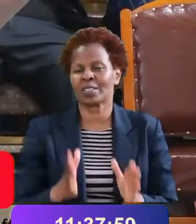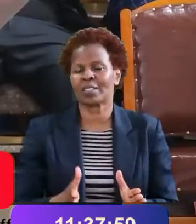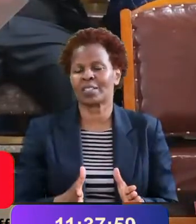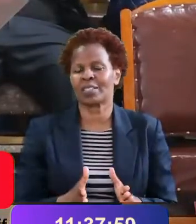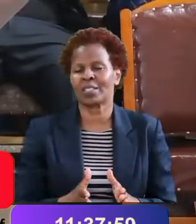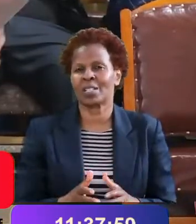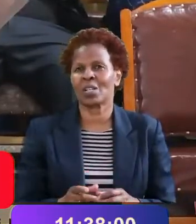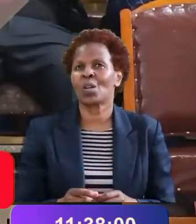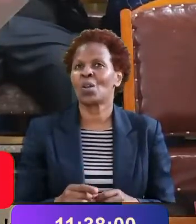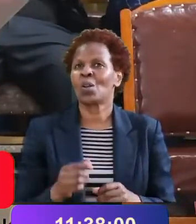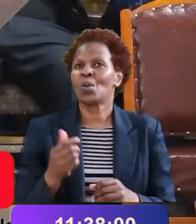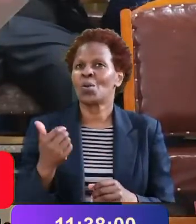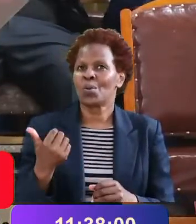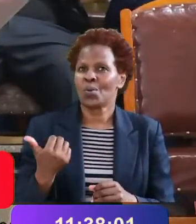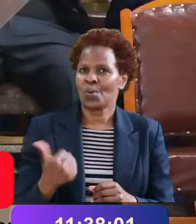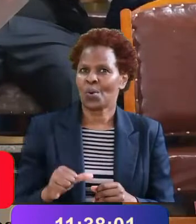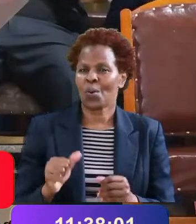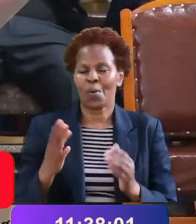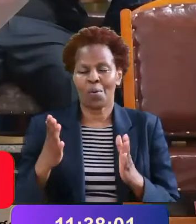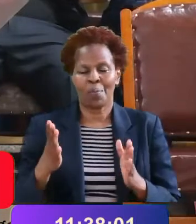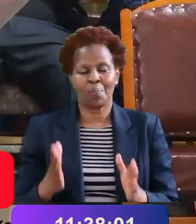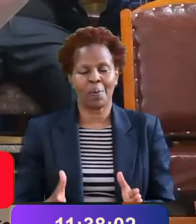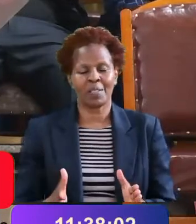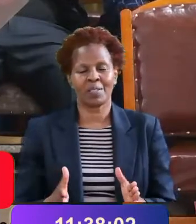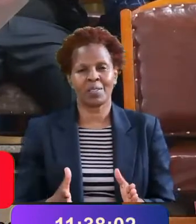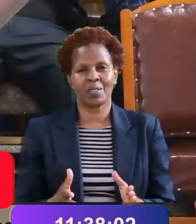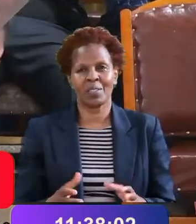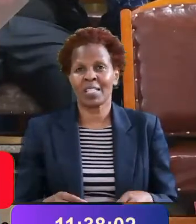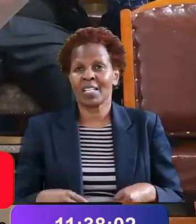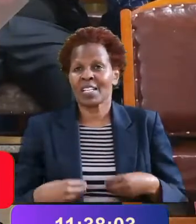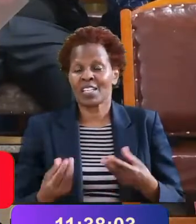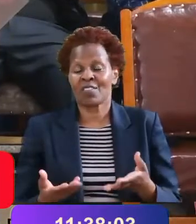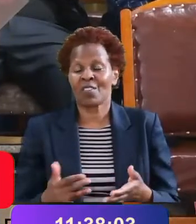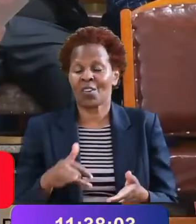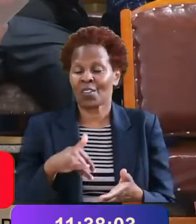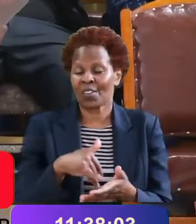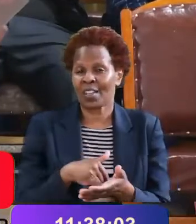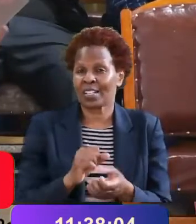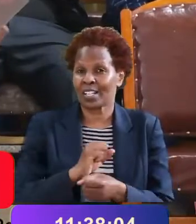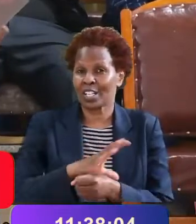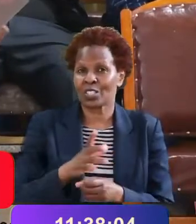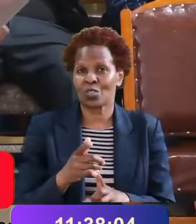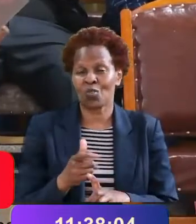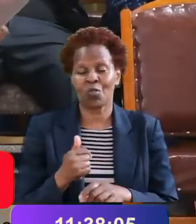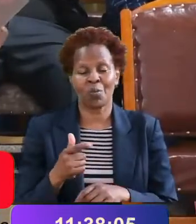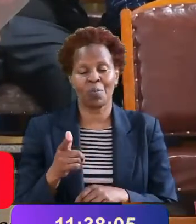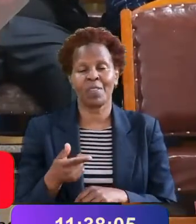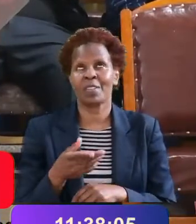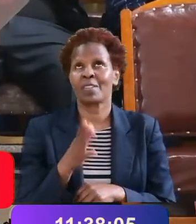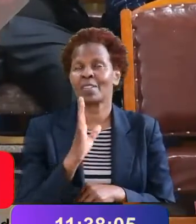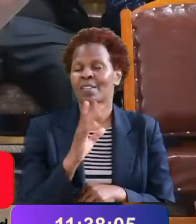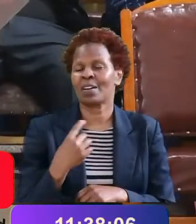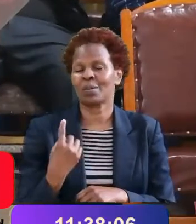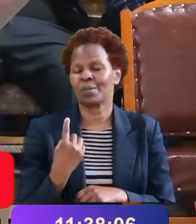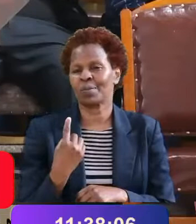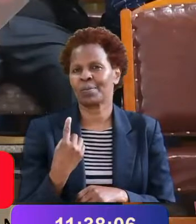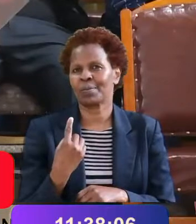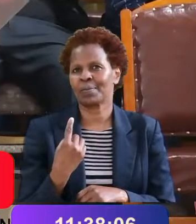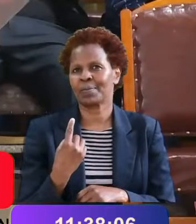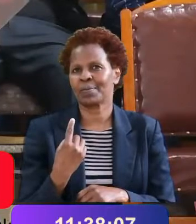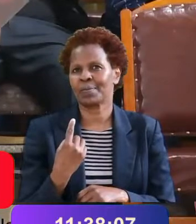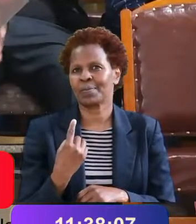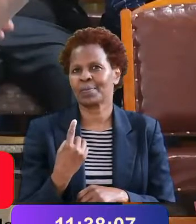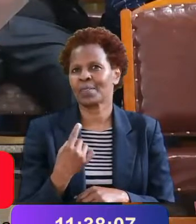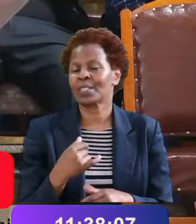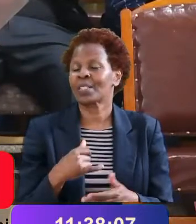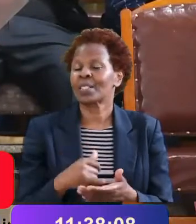Hakuna mtu hata wale wamesoma sana atakupa ushauri kama ule unapeano na huyu Masihi. Na